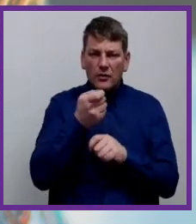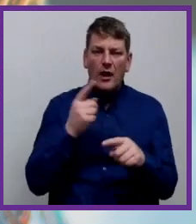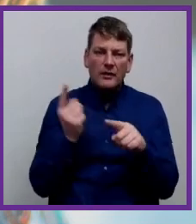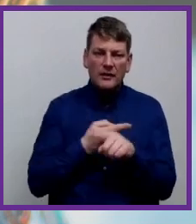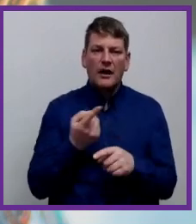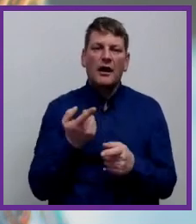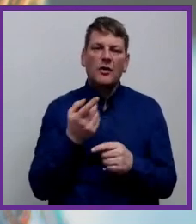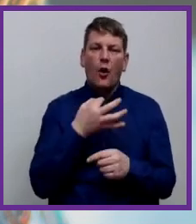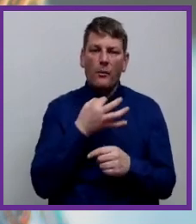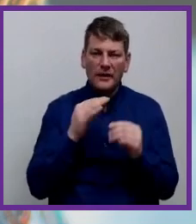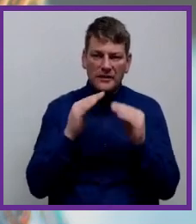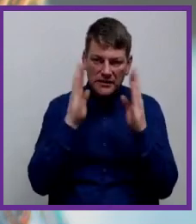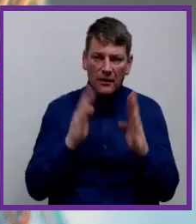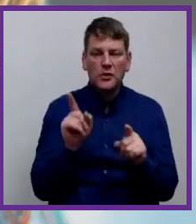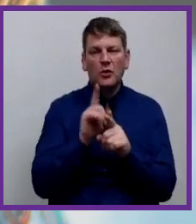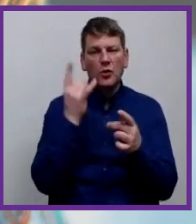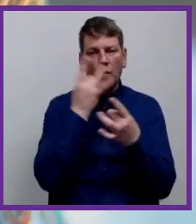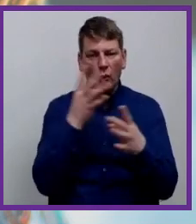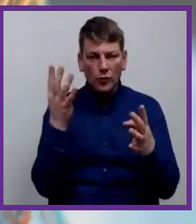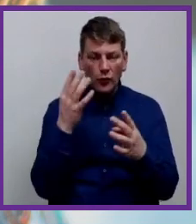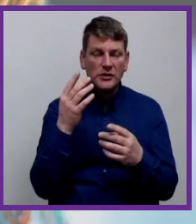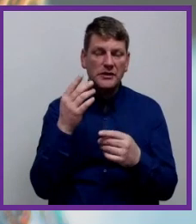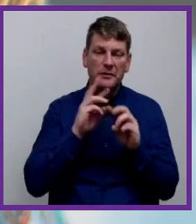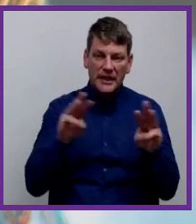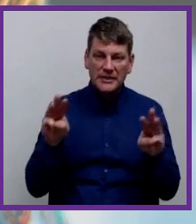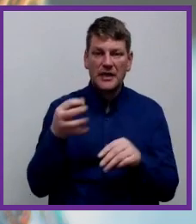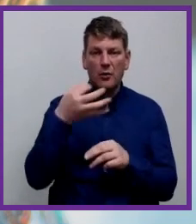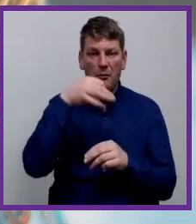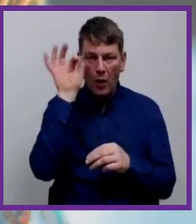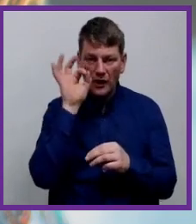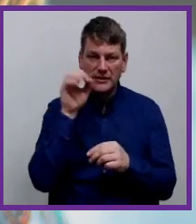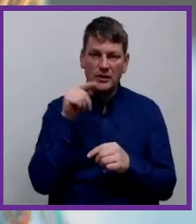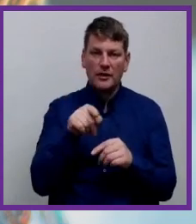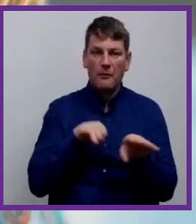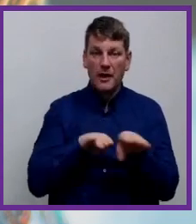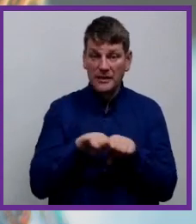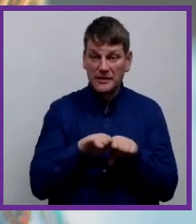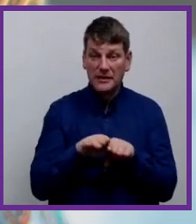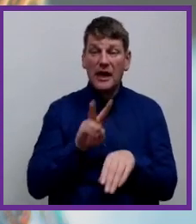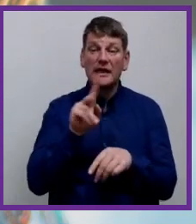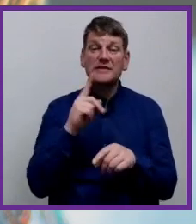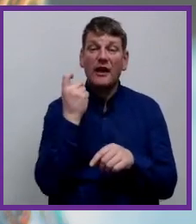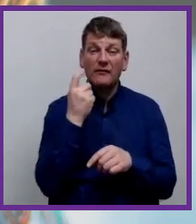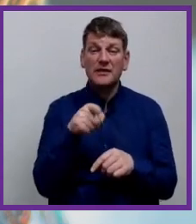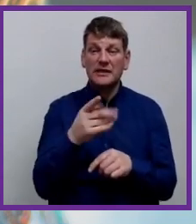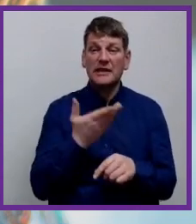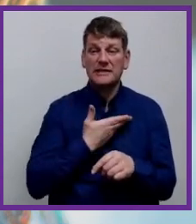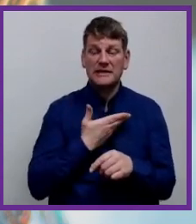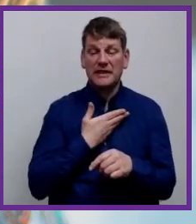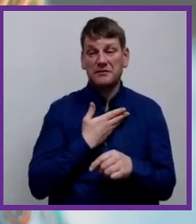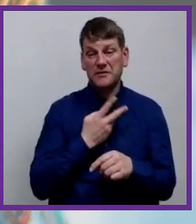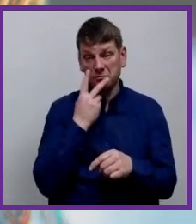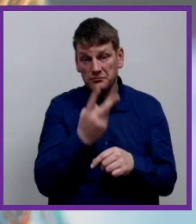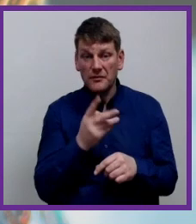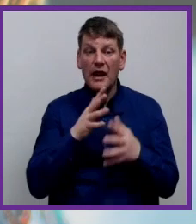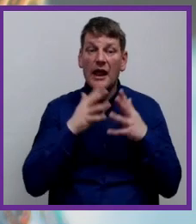aplaimot gan operas namas, gan kultūras ministrija, policija un tam līdzīgi. Un kas ir vēl viens tāds ļoti dzīves paradoks